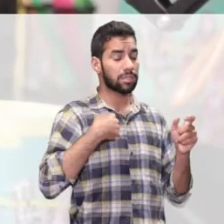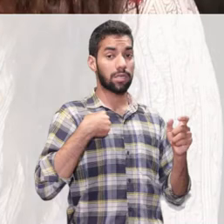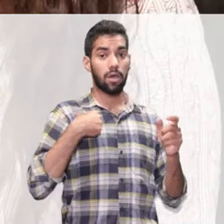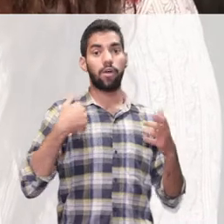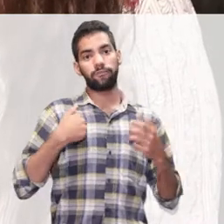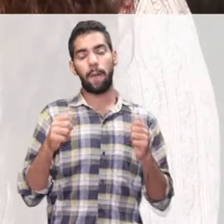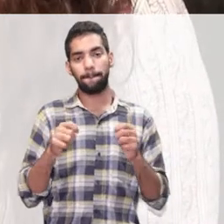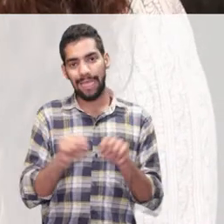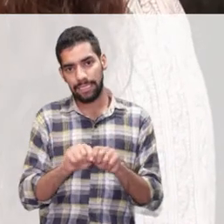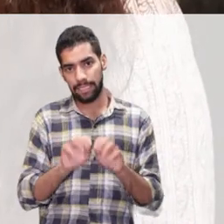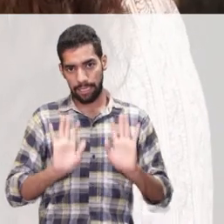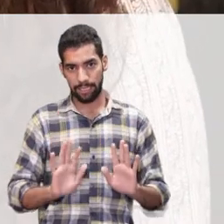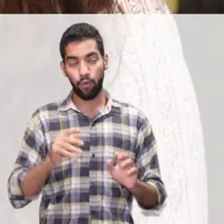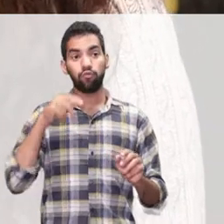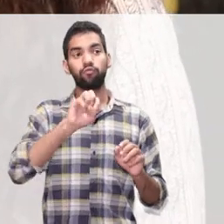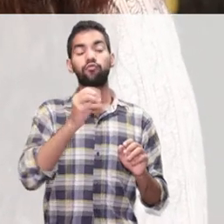subscribe